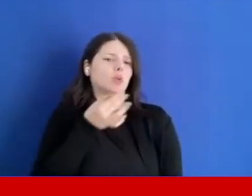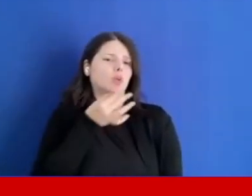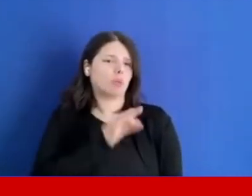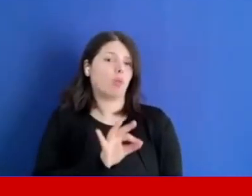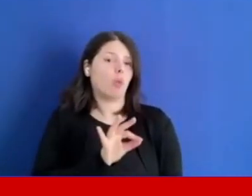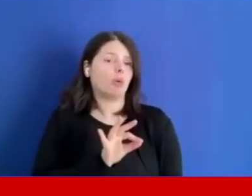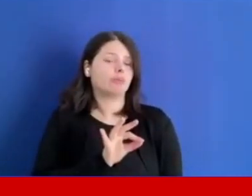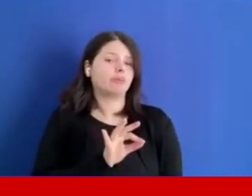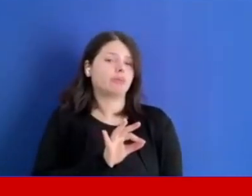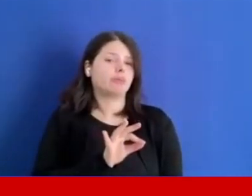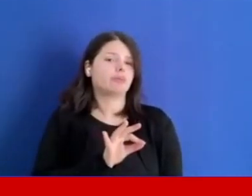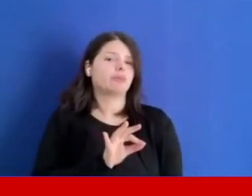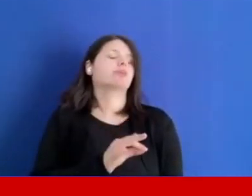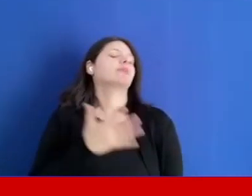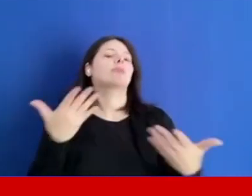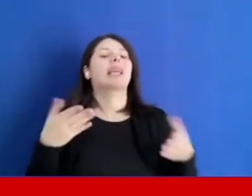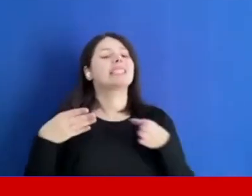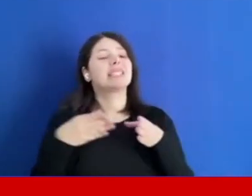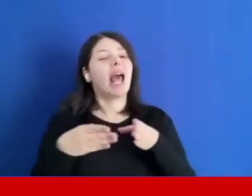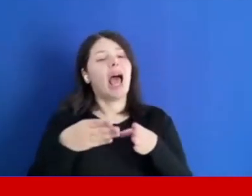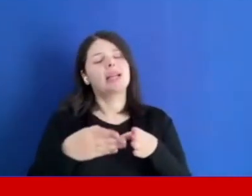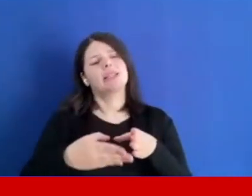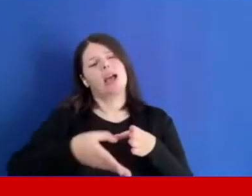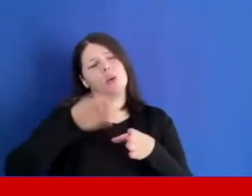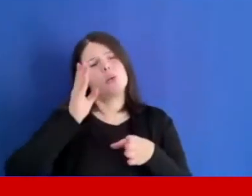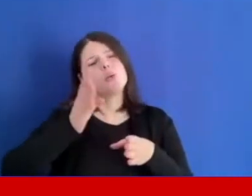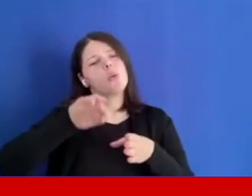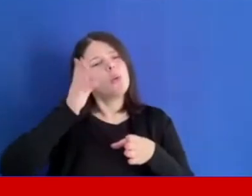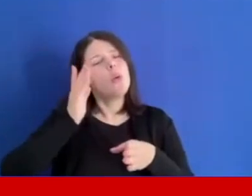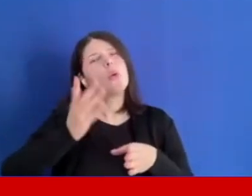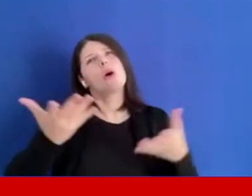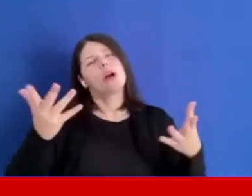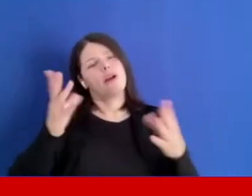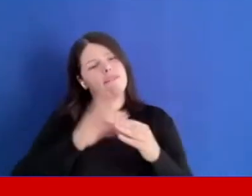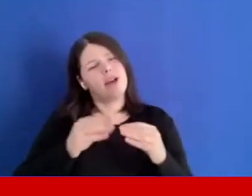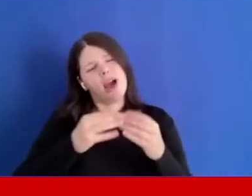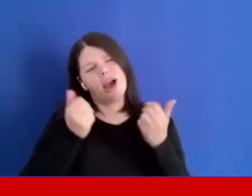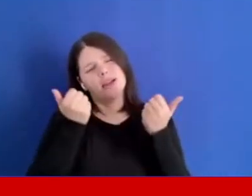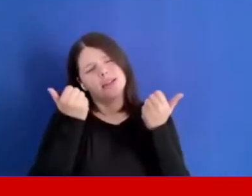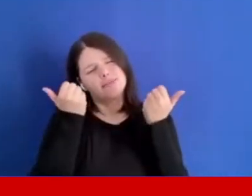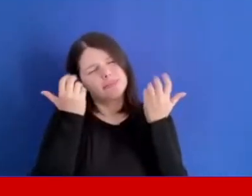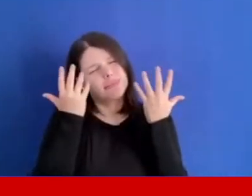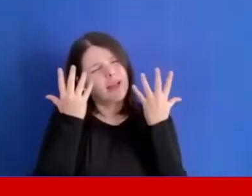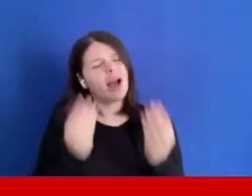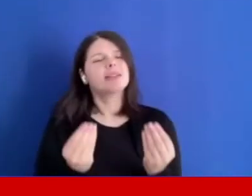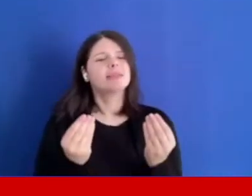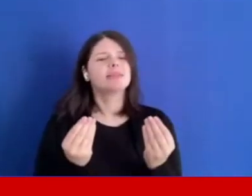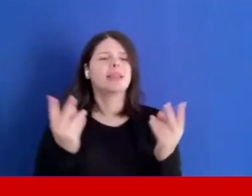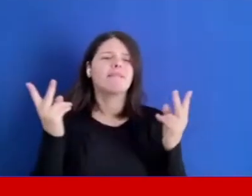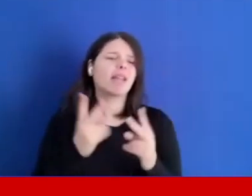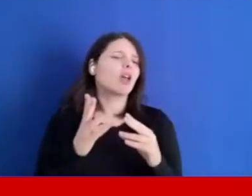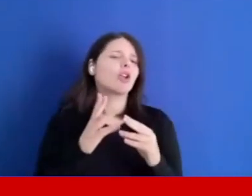Quindi la strada è ancora lunga, ci sono tantissime cose da fare, ho fatto tantissime cose veramente